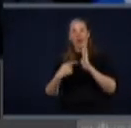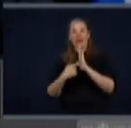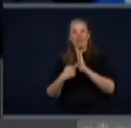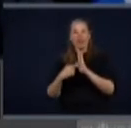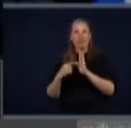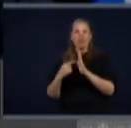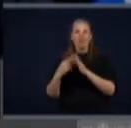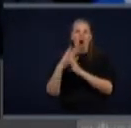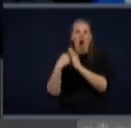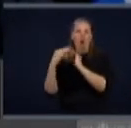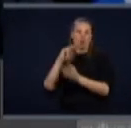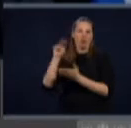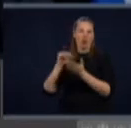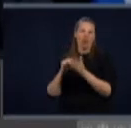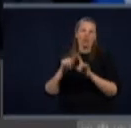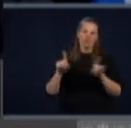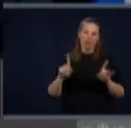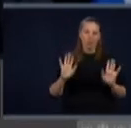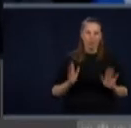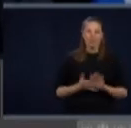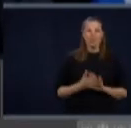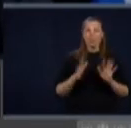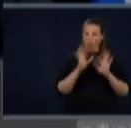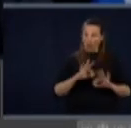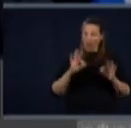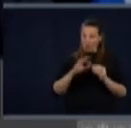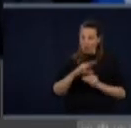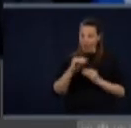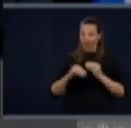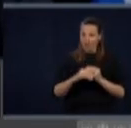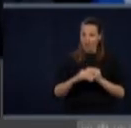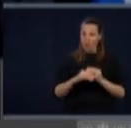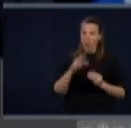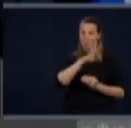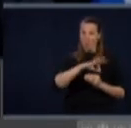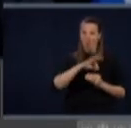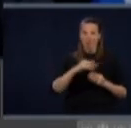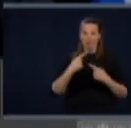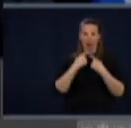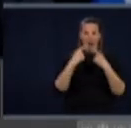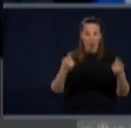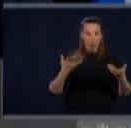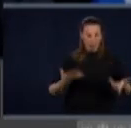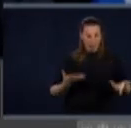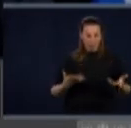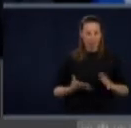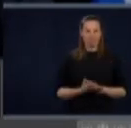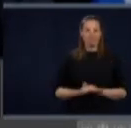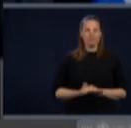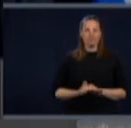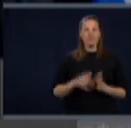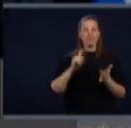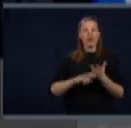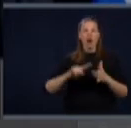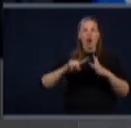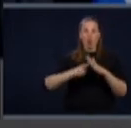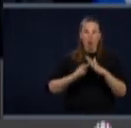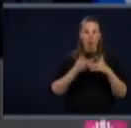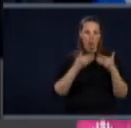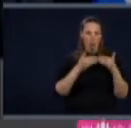froides. Ça, c'est important. J'ai un élément très important que je me permets de dire à la population. Dès qu'on commence à